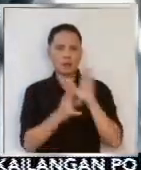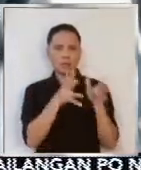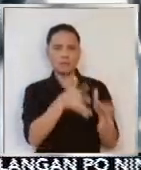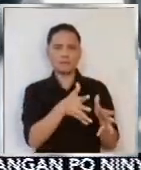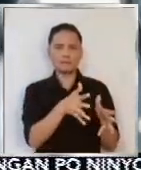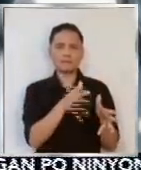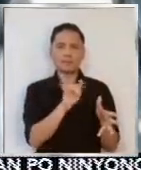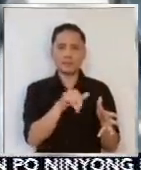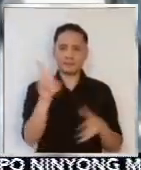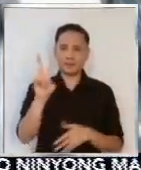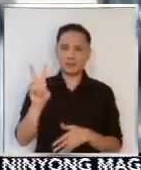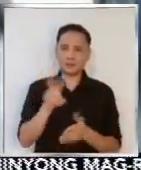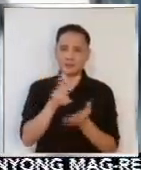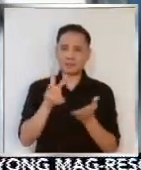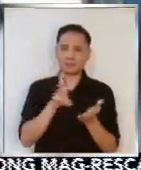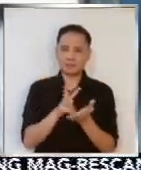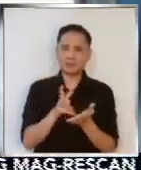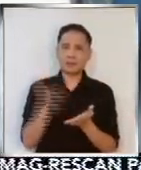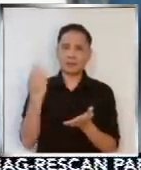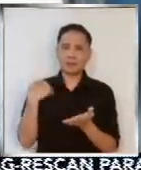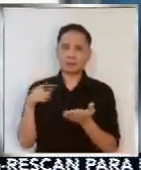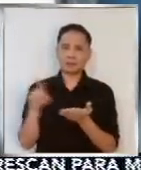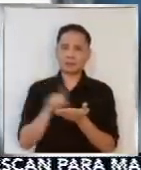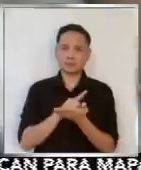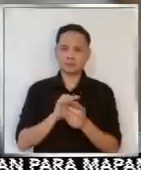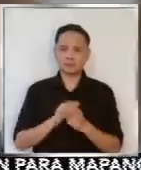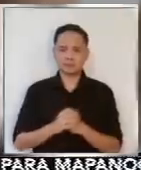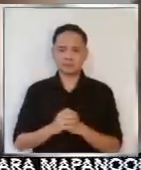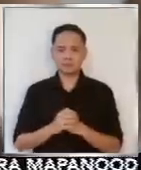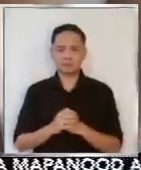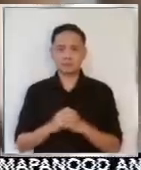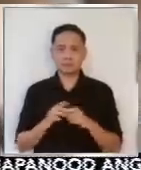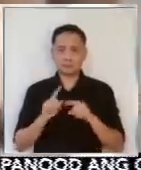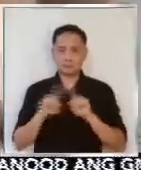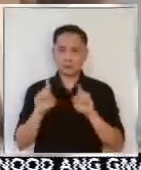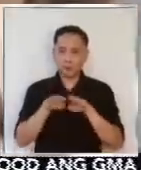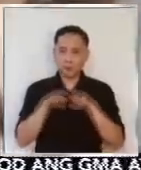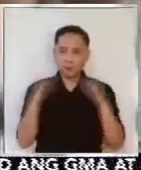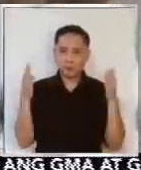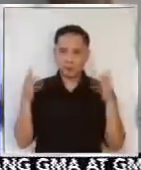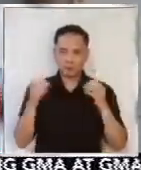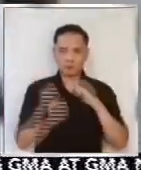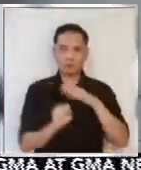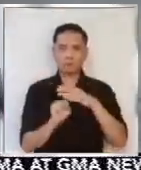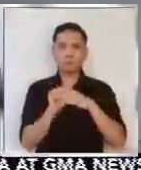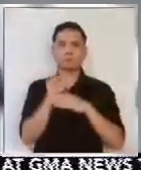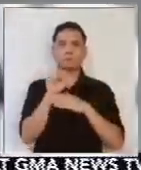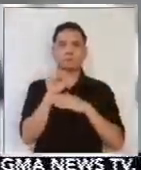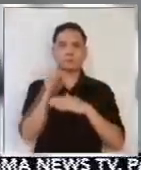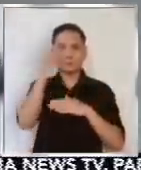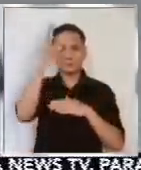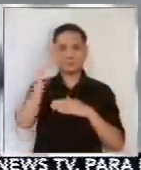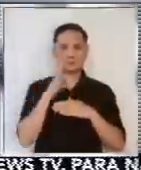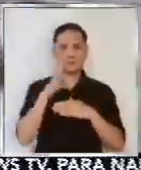City noong Linggo ng hapon. Pero nang buksan. Kaya ganyan-ganyan kayo.